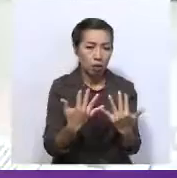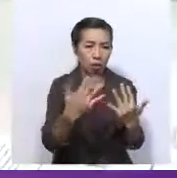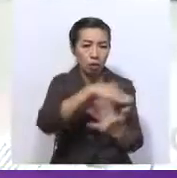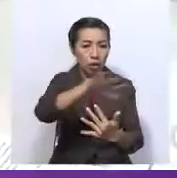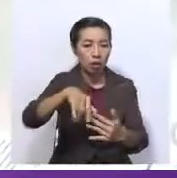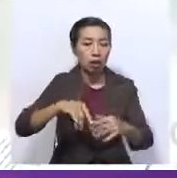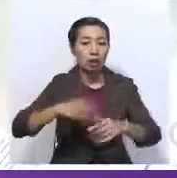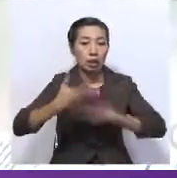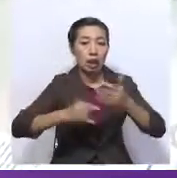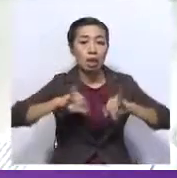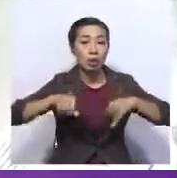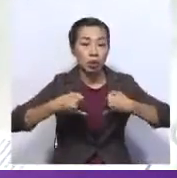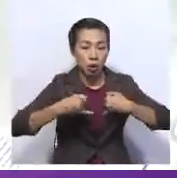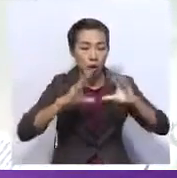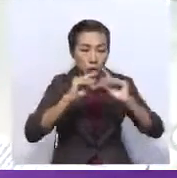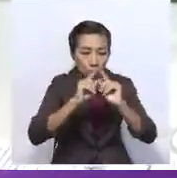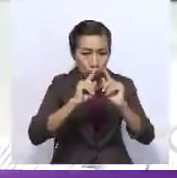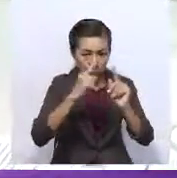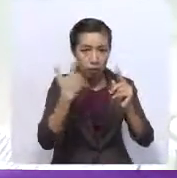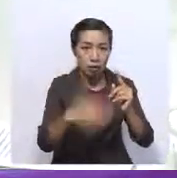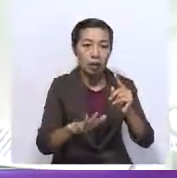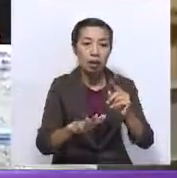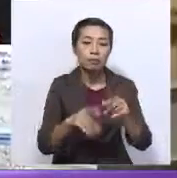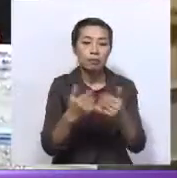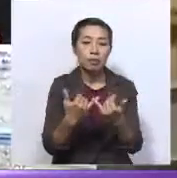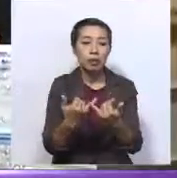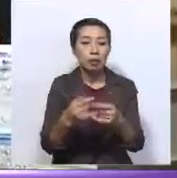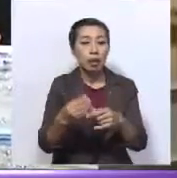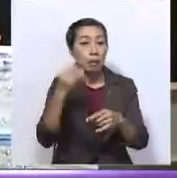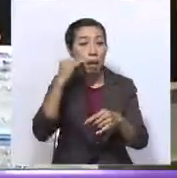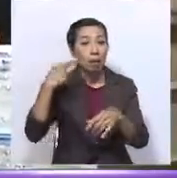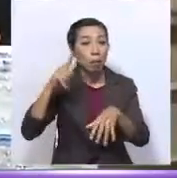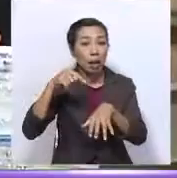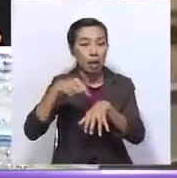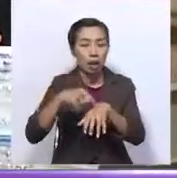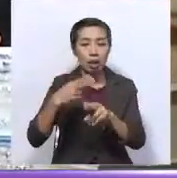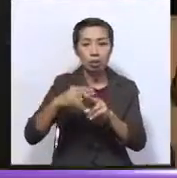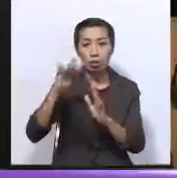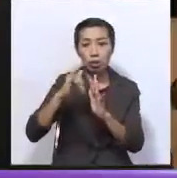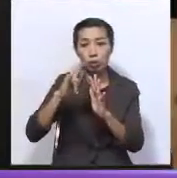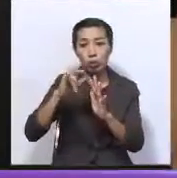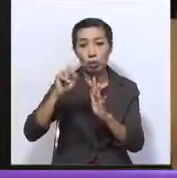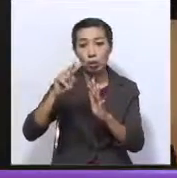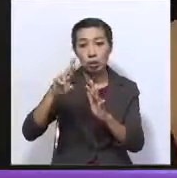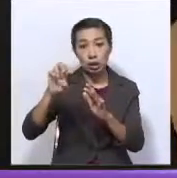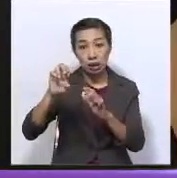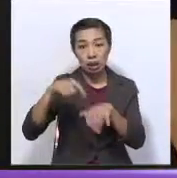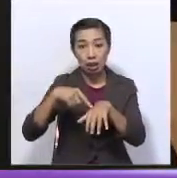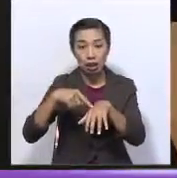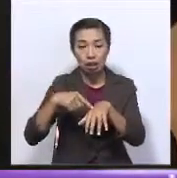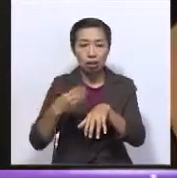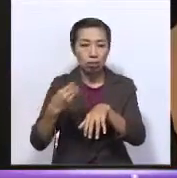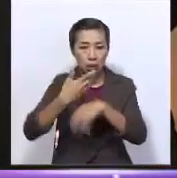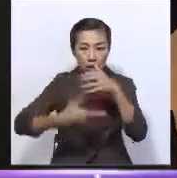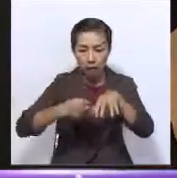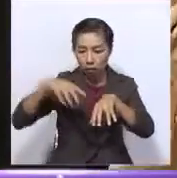รีวิลล่า5แห่งแล้วก็ซูเปอร์มาร์เก็ตอีก1แห่งซึ่งอยู่บริเวณรอบบ้านของนางสาวบุญศรีแสงหยกตระการตาหรือว่าป้าที่ก่อเหตุ